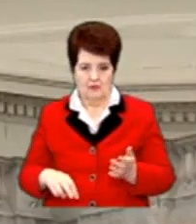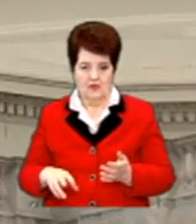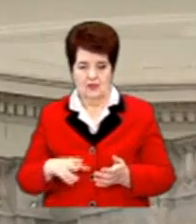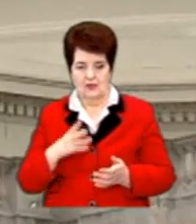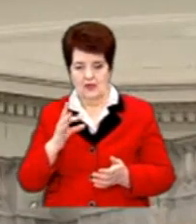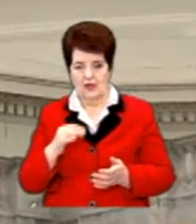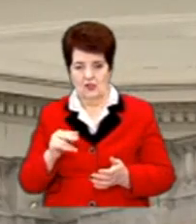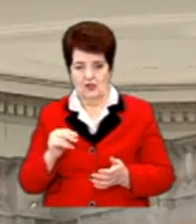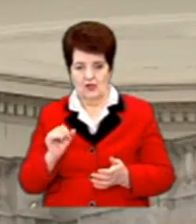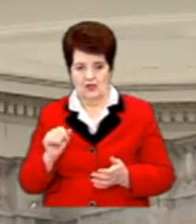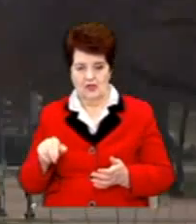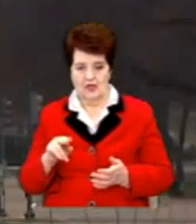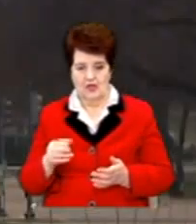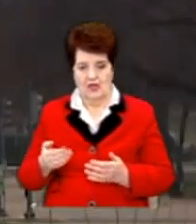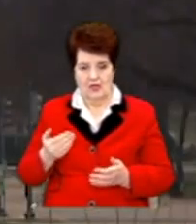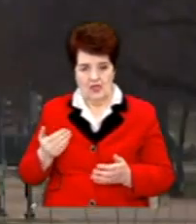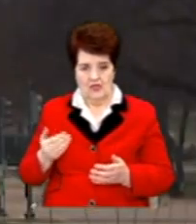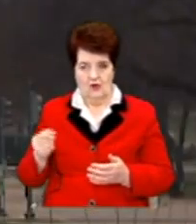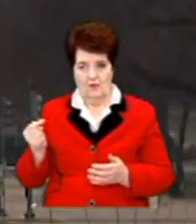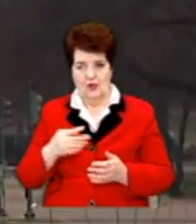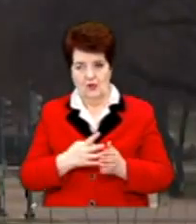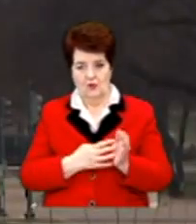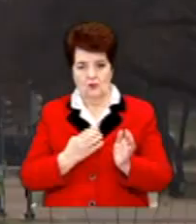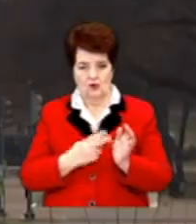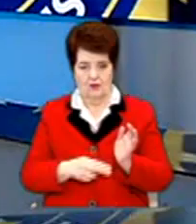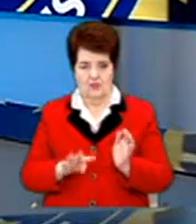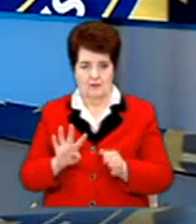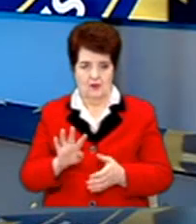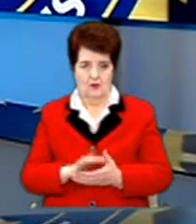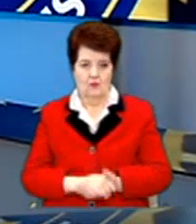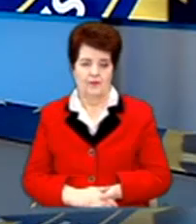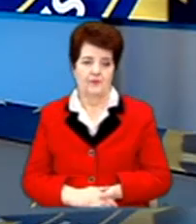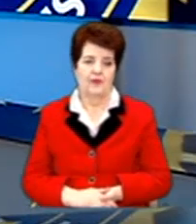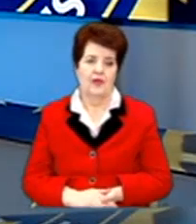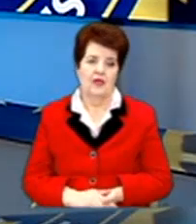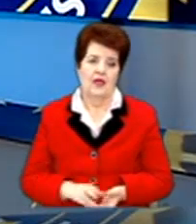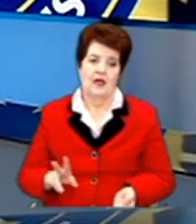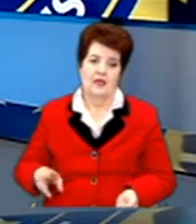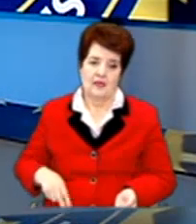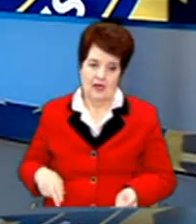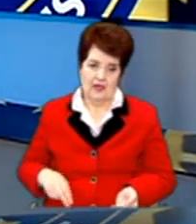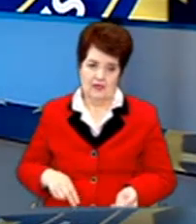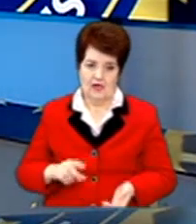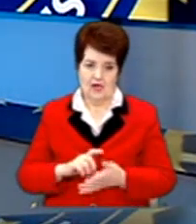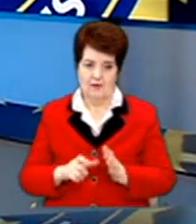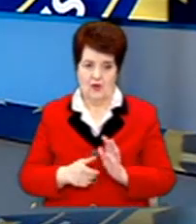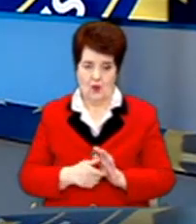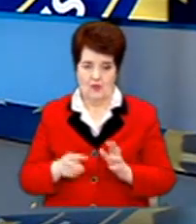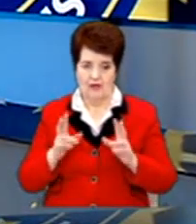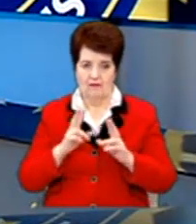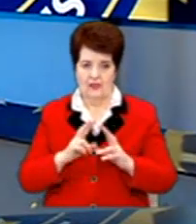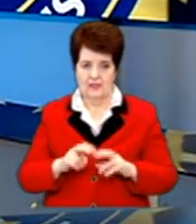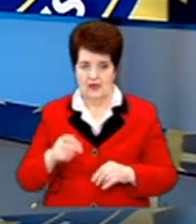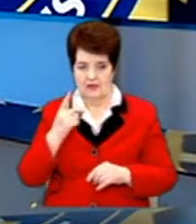Richard Nixon, care a demisionat înainte de vot în 1974. Directorul Biroului Federal de Investigații